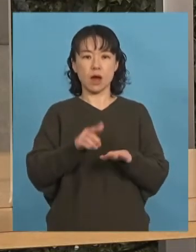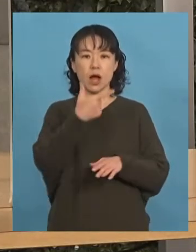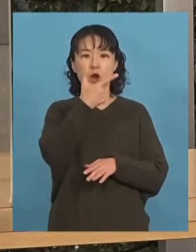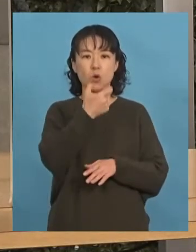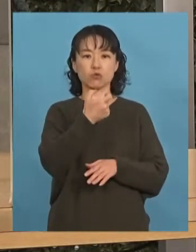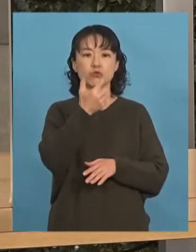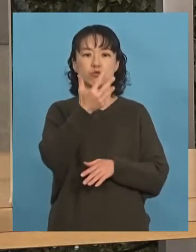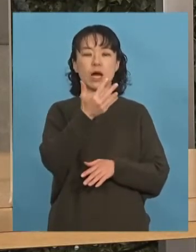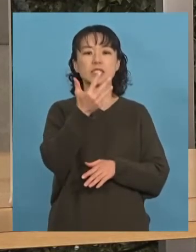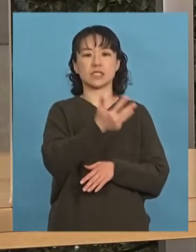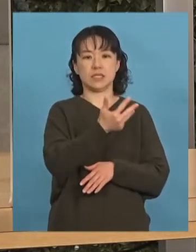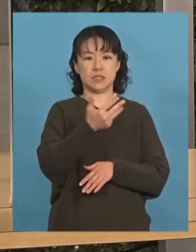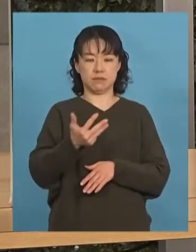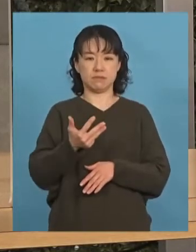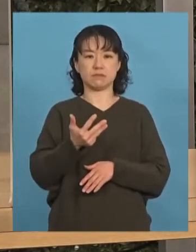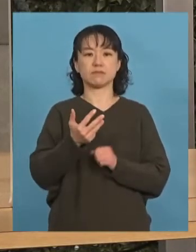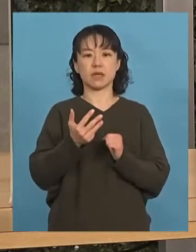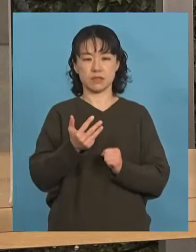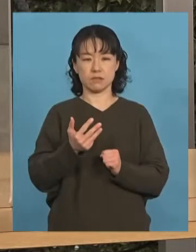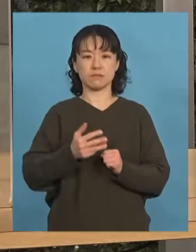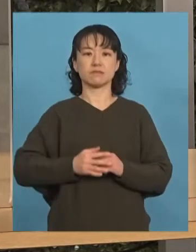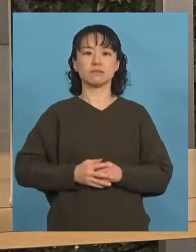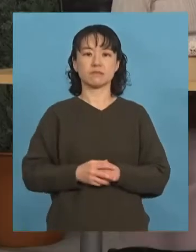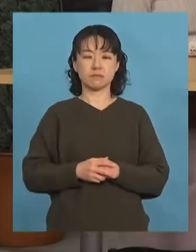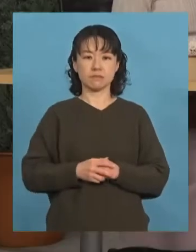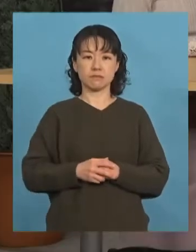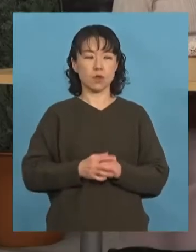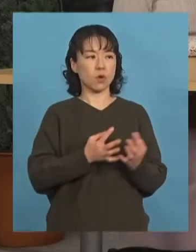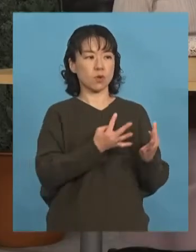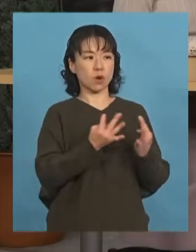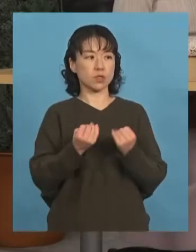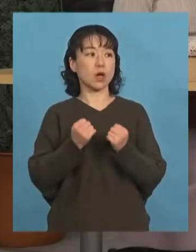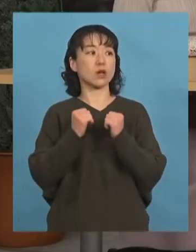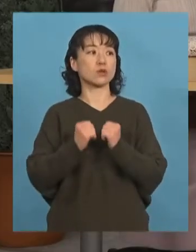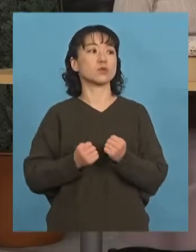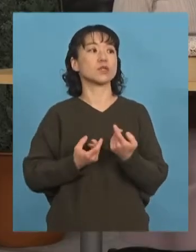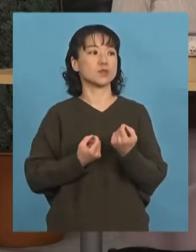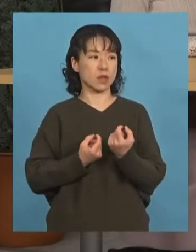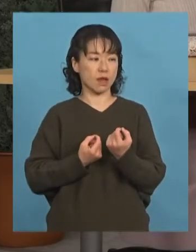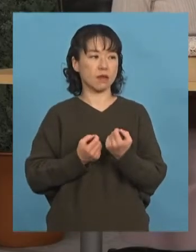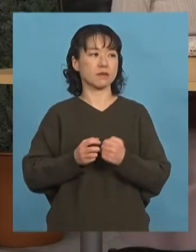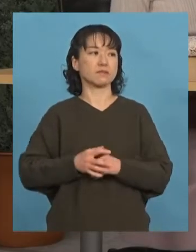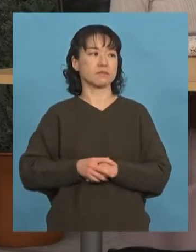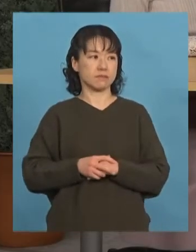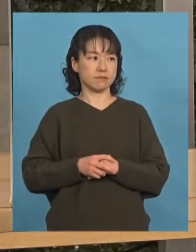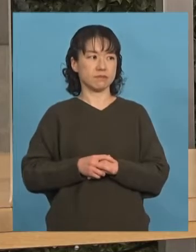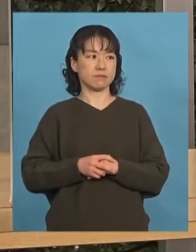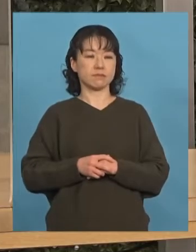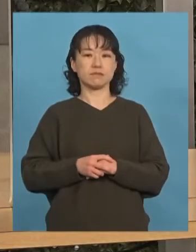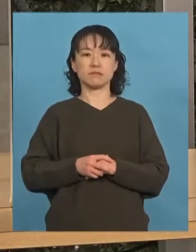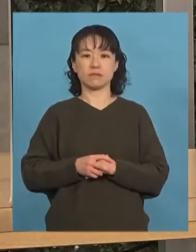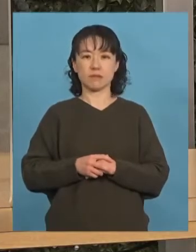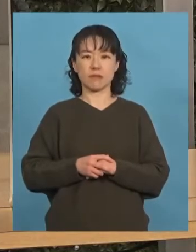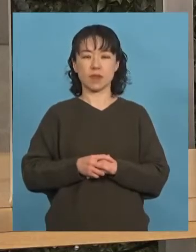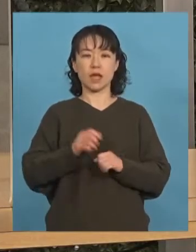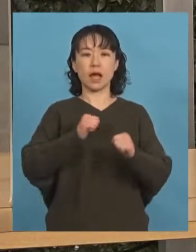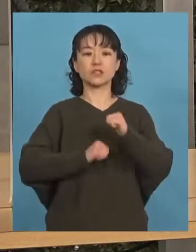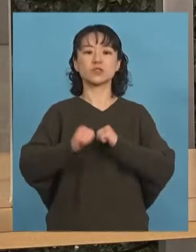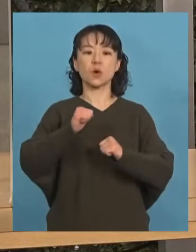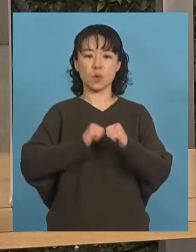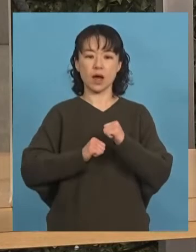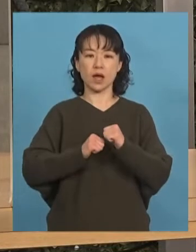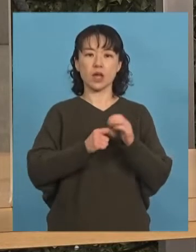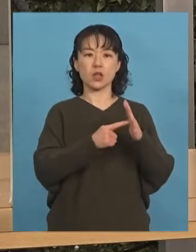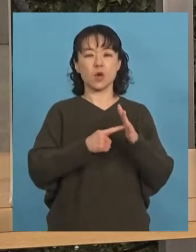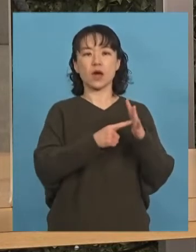68名の方が参加していただいております。 たくさんの方が在籍をされているんですね。 はい、活動は